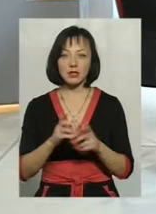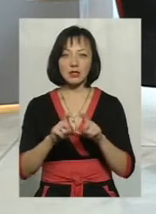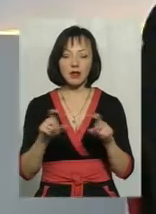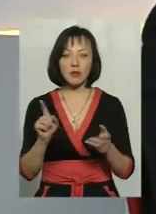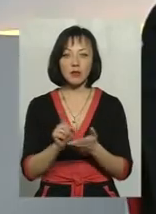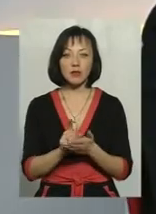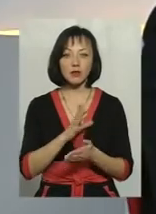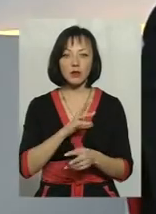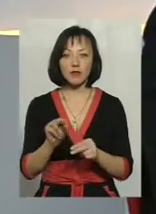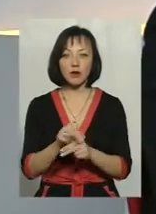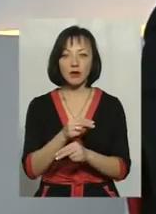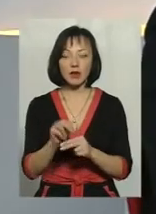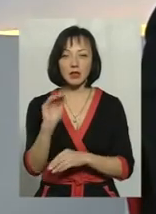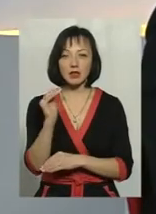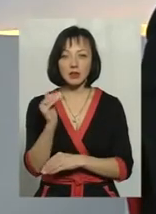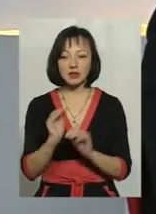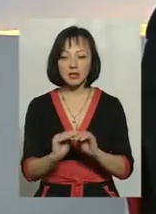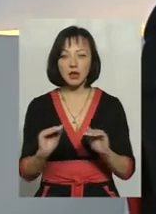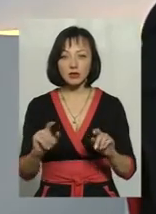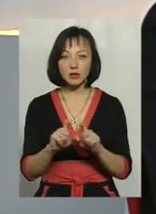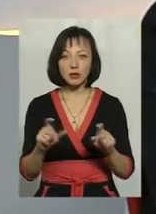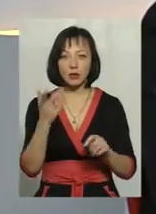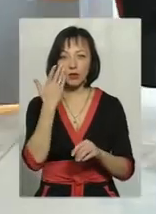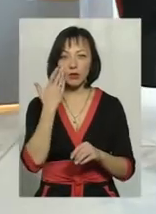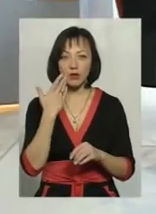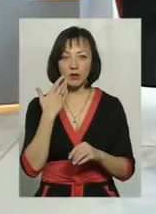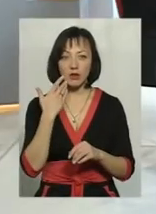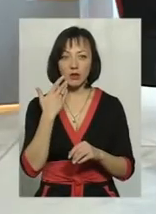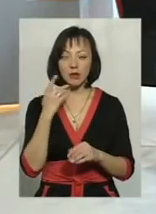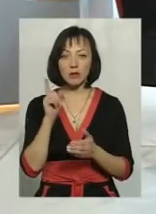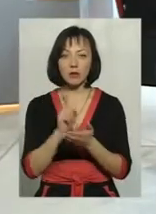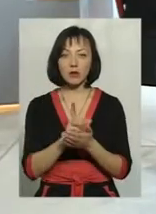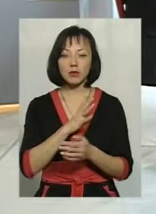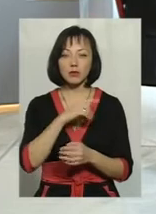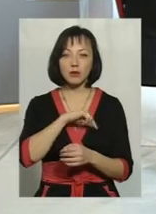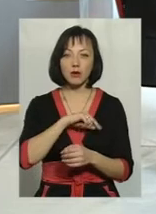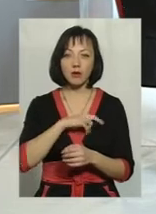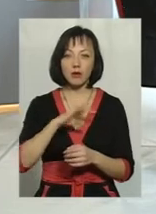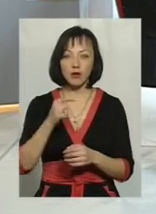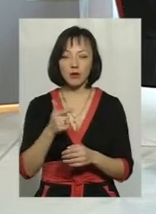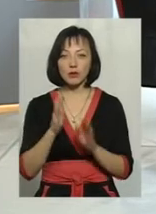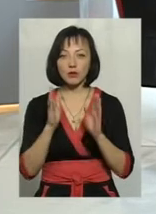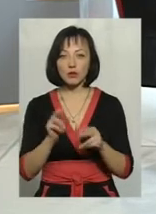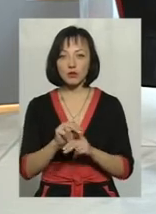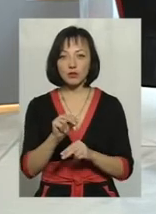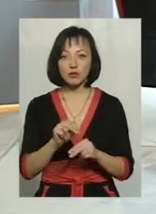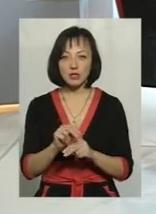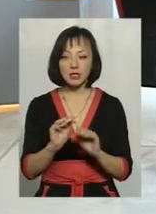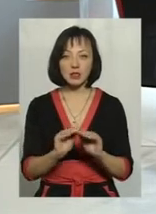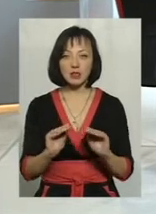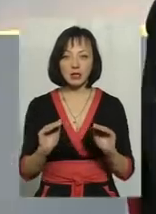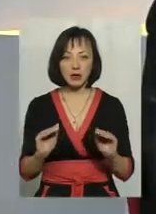бути виховання дитини з дитячого садка, повинні бути в штаті відповідні психологи введені, які будуть вчити